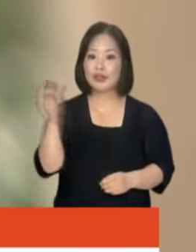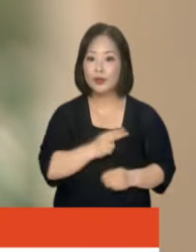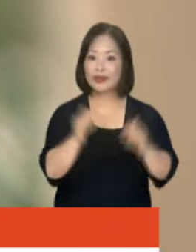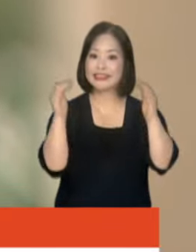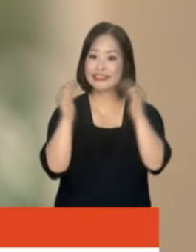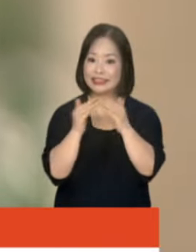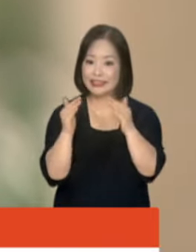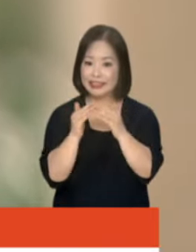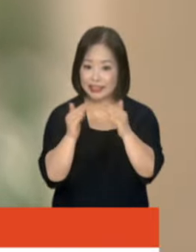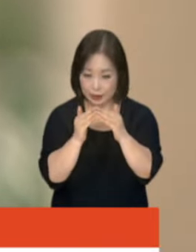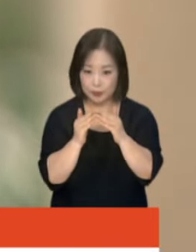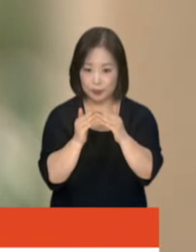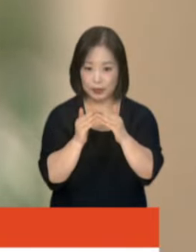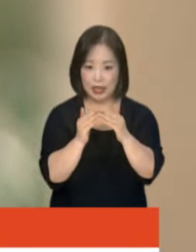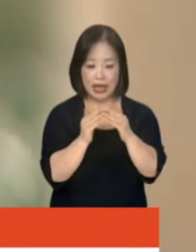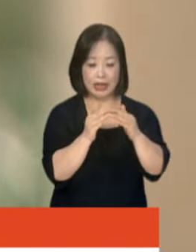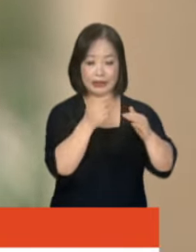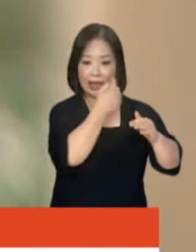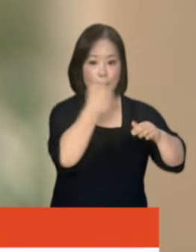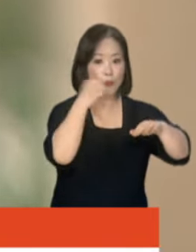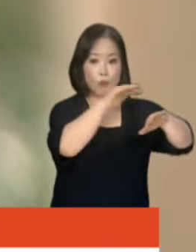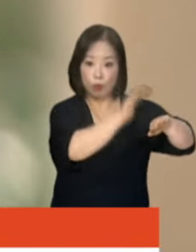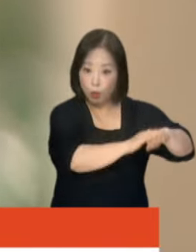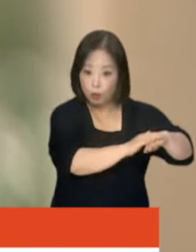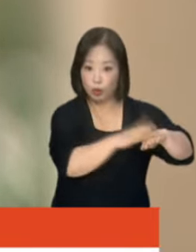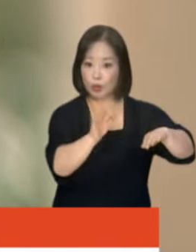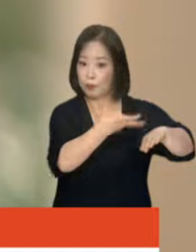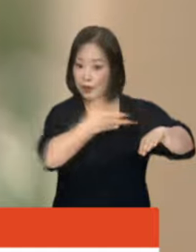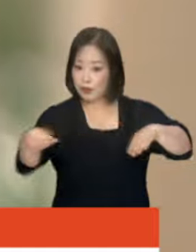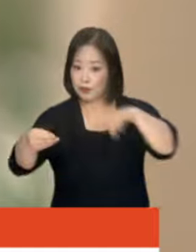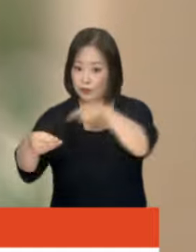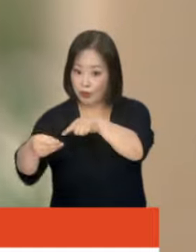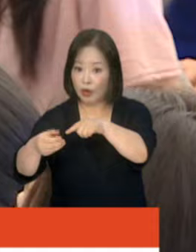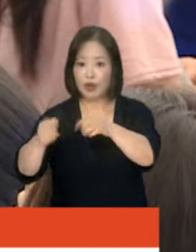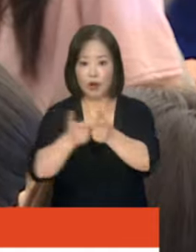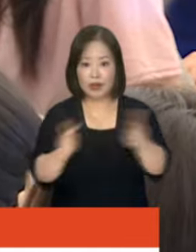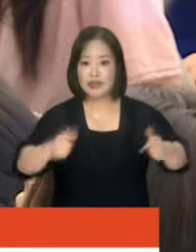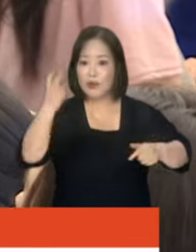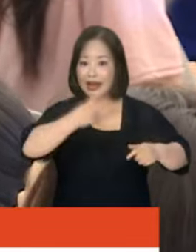부동산 프로젝트 파이낸싱 PF 시장 정상화와 가계대출